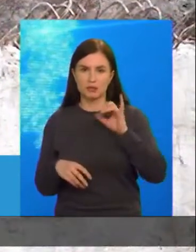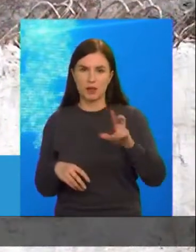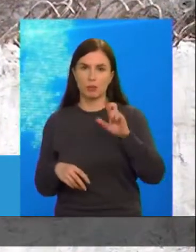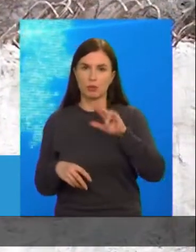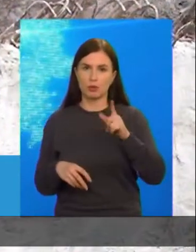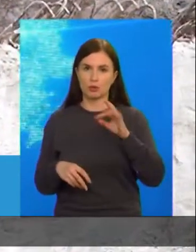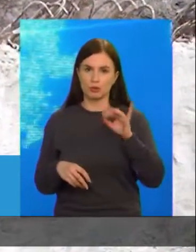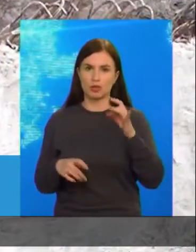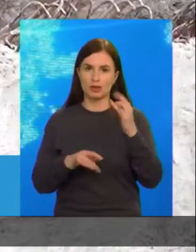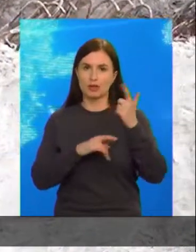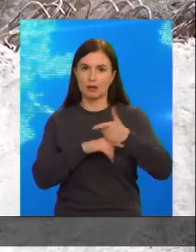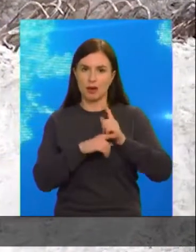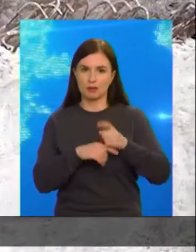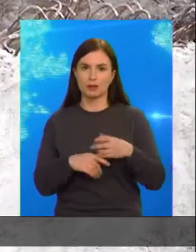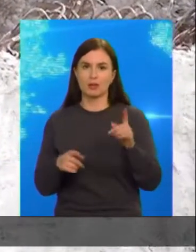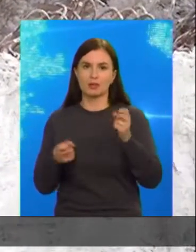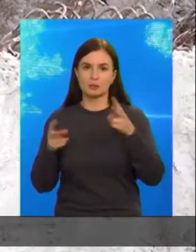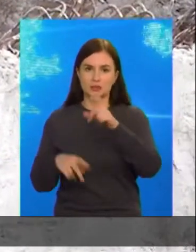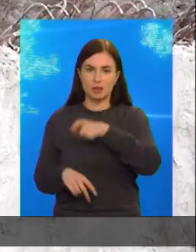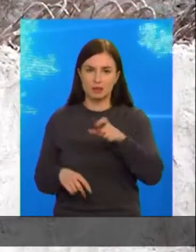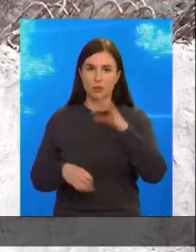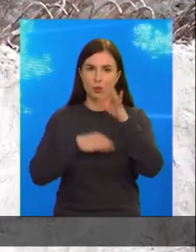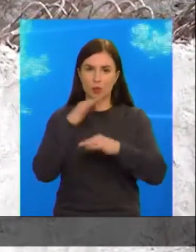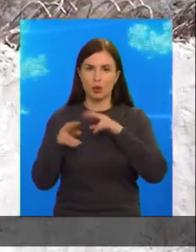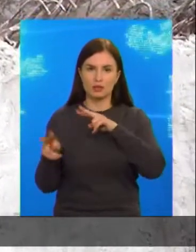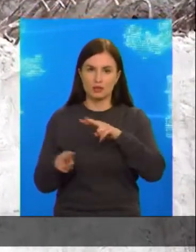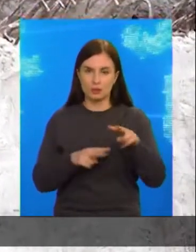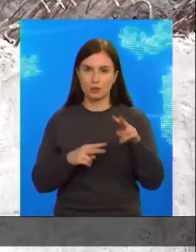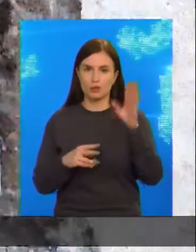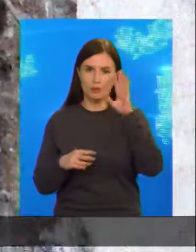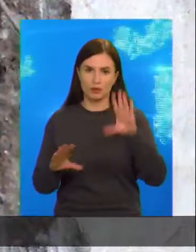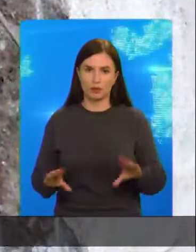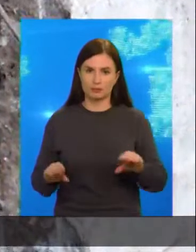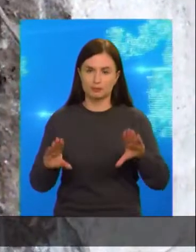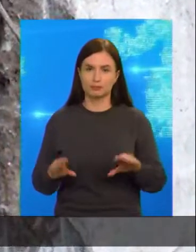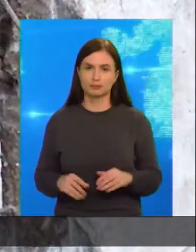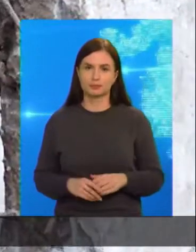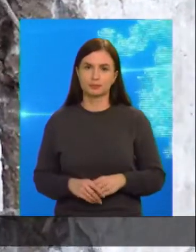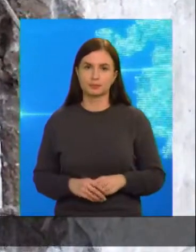и передвижной кран. Специалисты в круглосуточном режиме отслеживают динамику уровня воды в пруду.